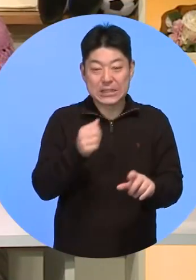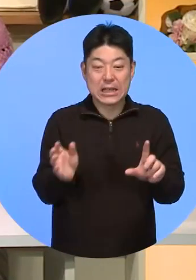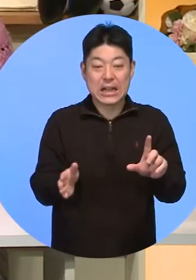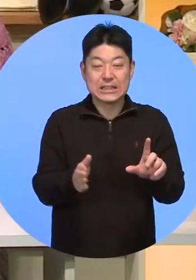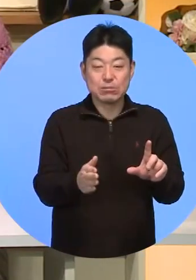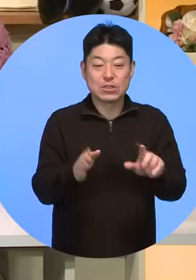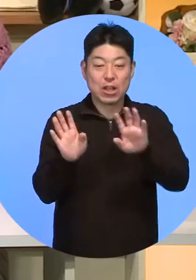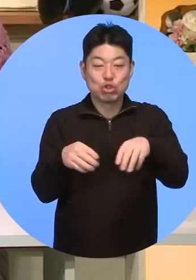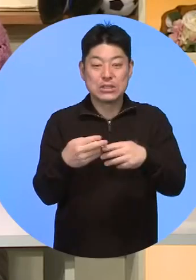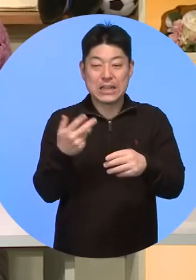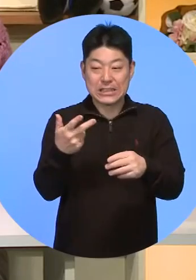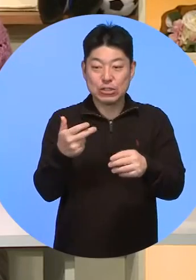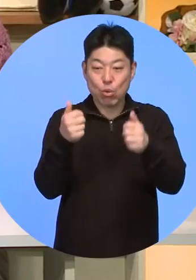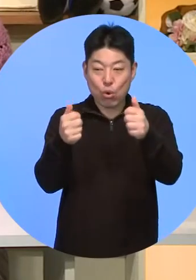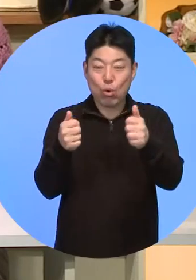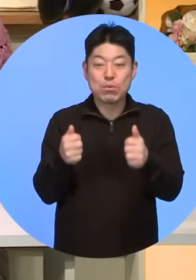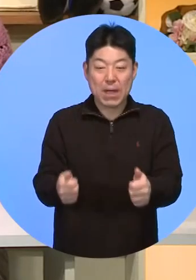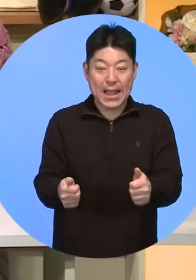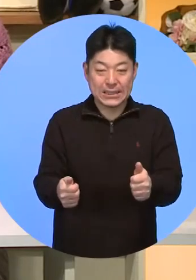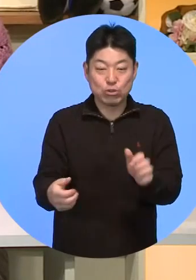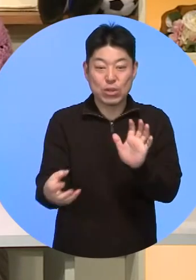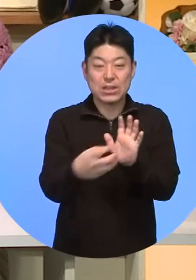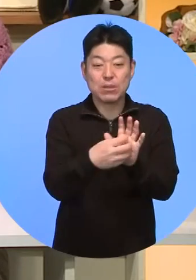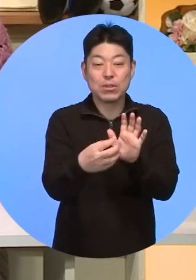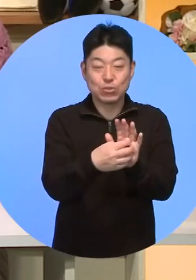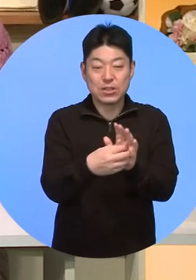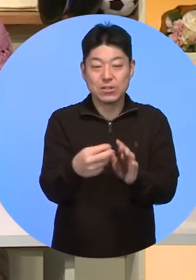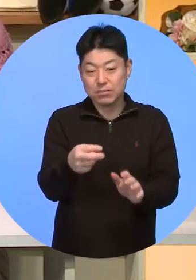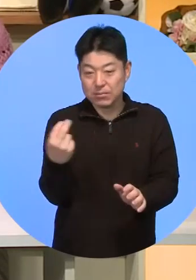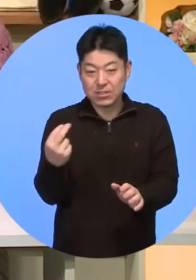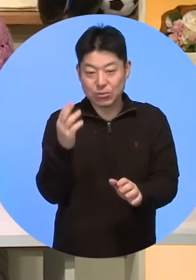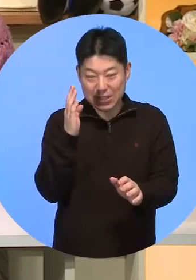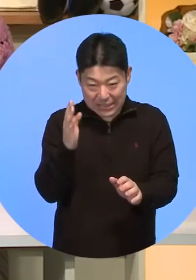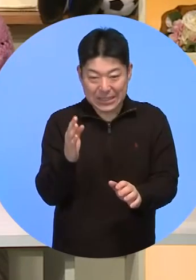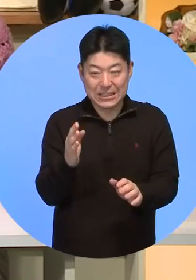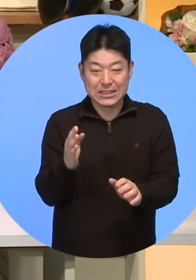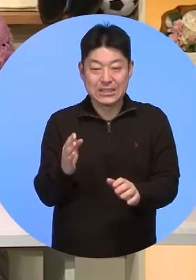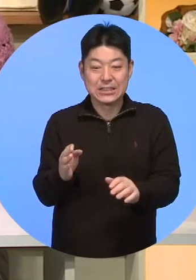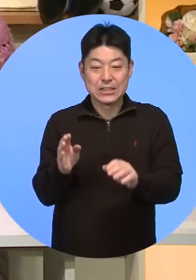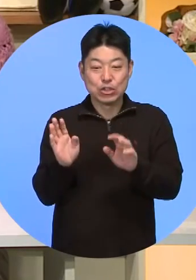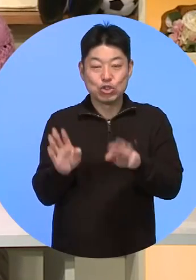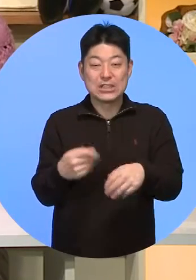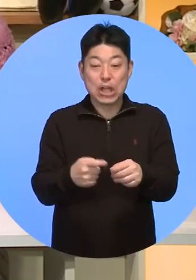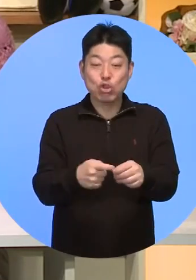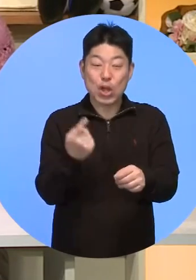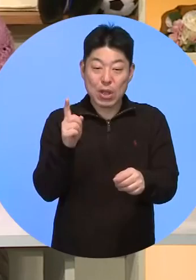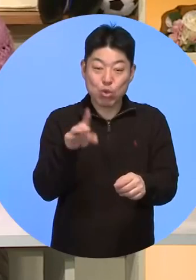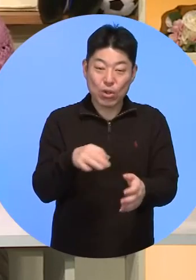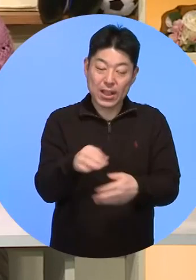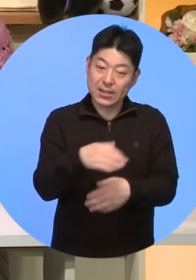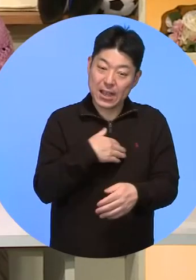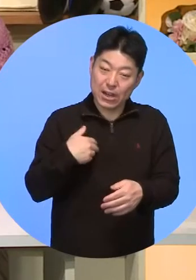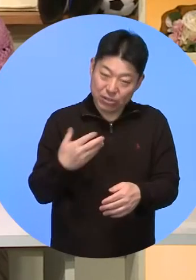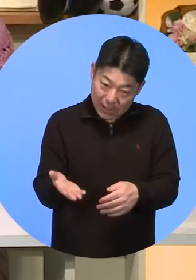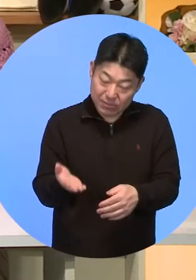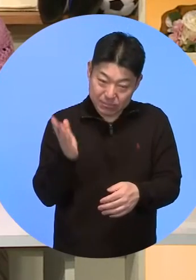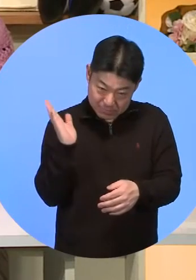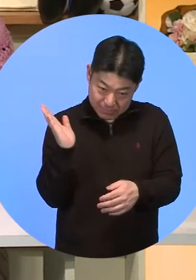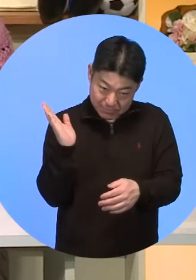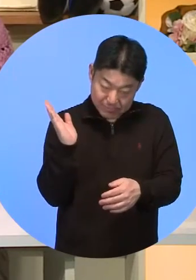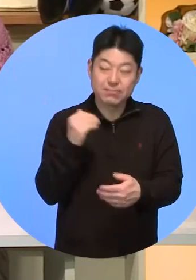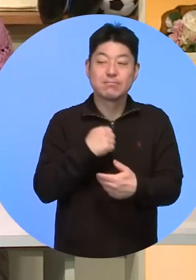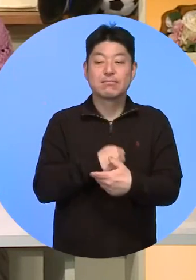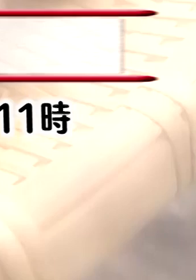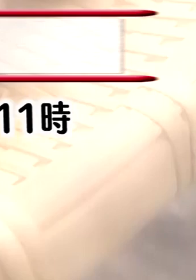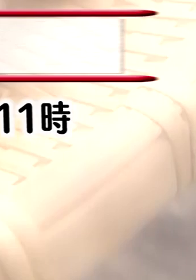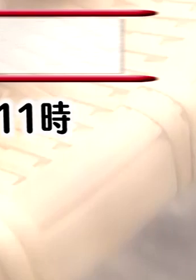はスイタ市のホームページで紹介しています。そちらも参考にしてください。そして気になるスイタクワイどこで購入できるのか、こ